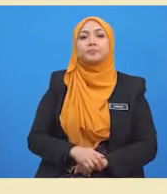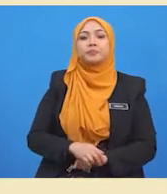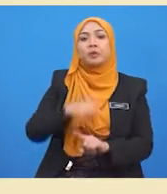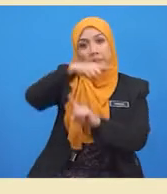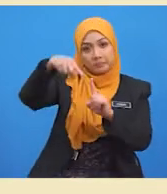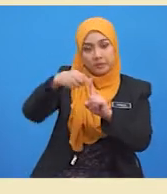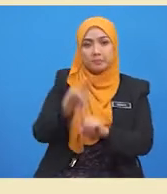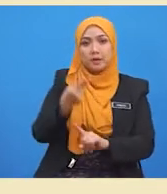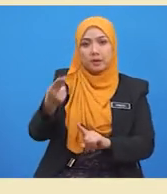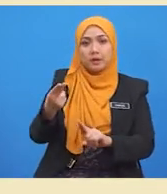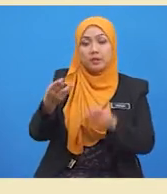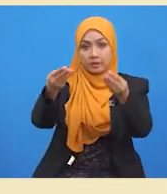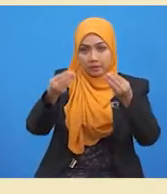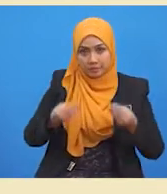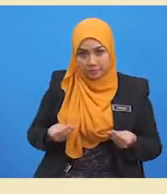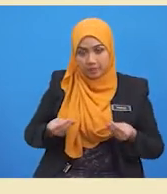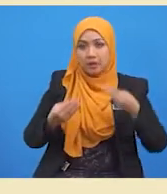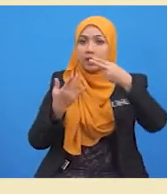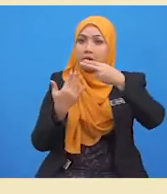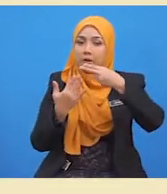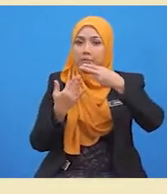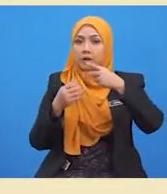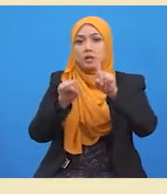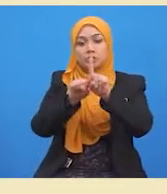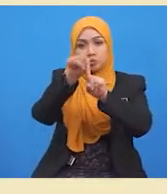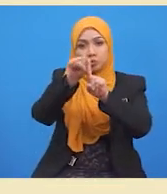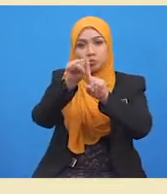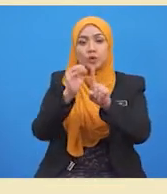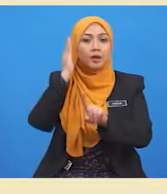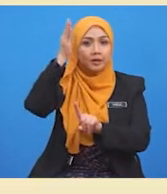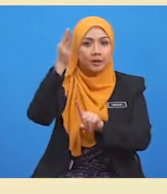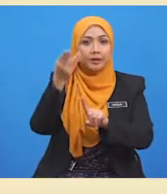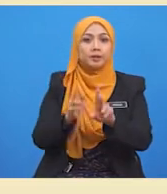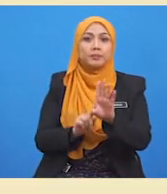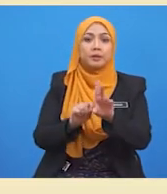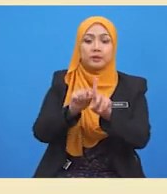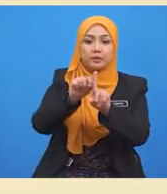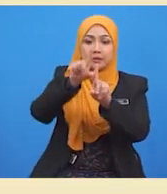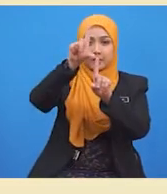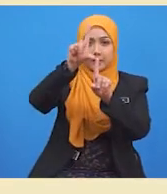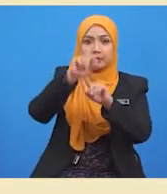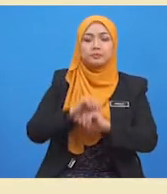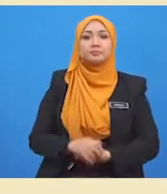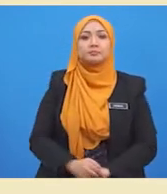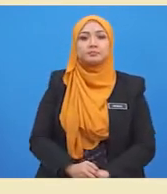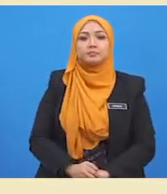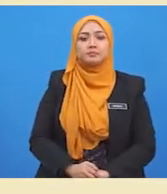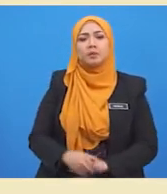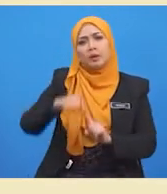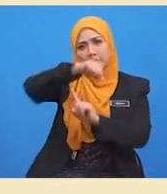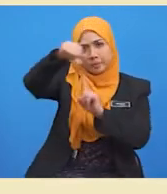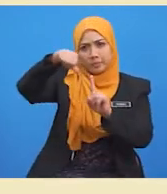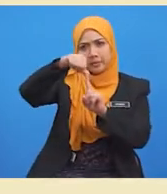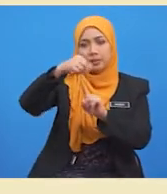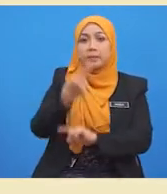apabila menerima HB manakala objek poccal cecak dan